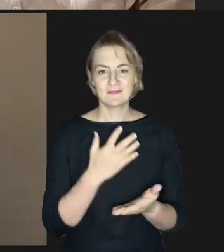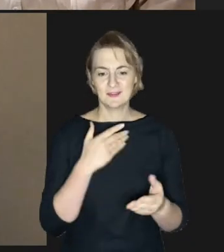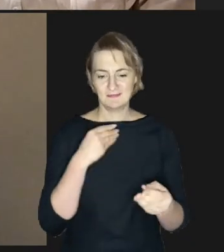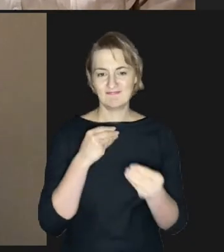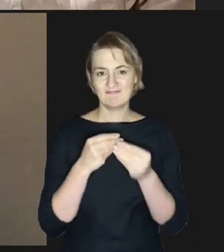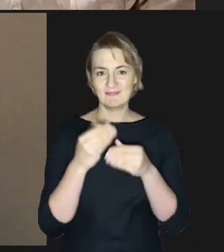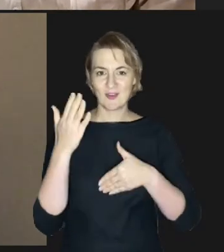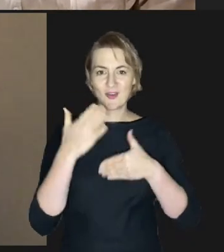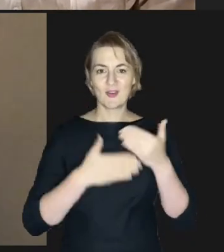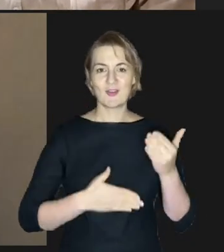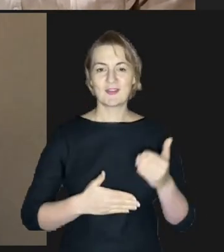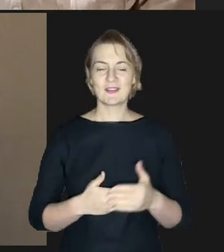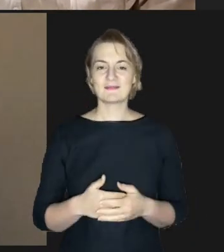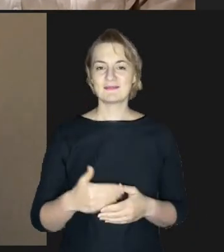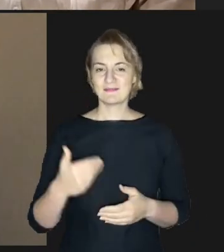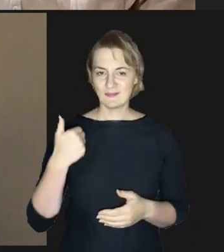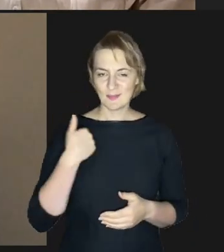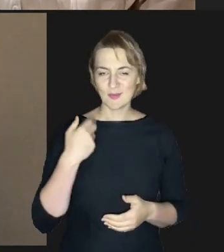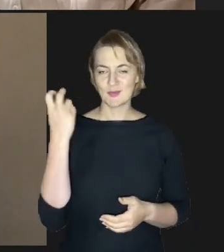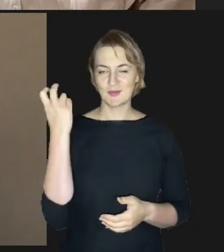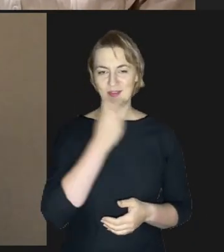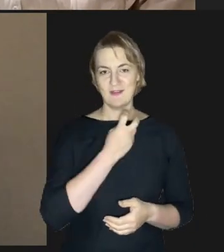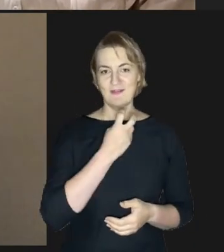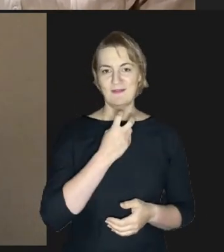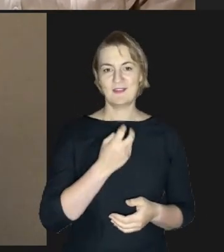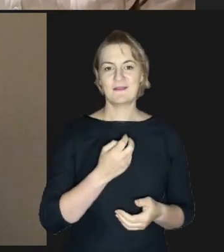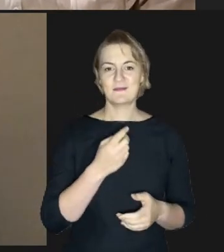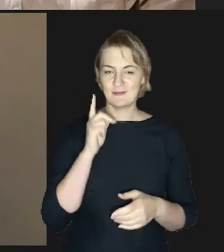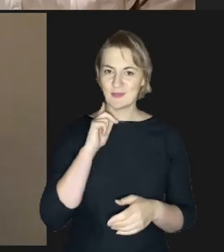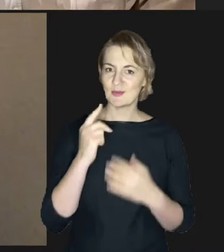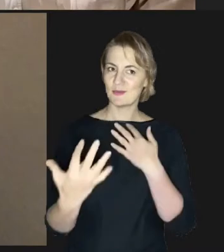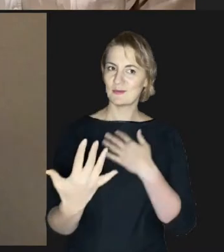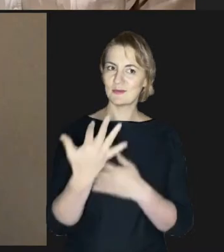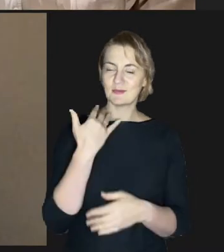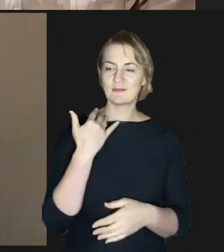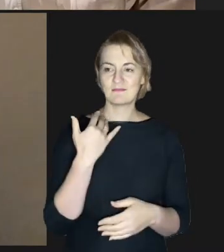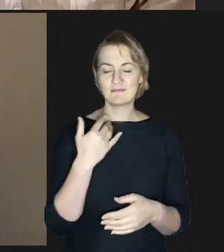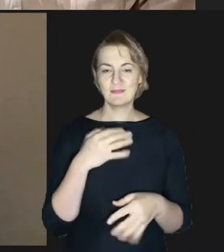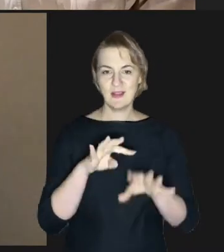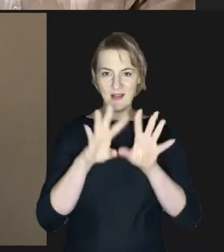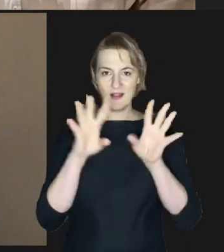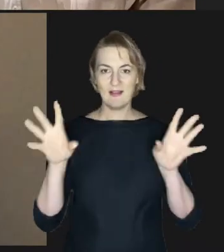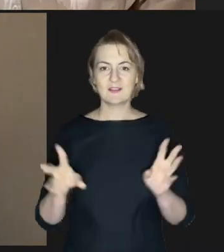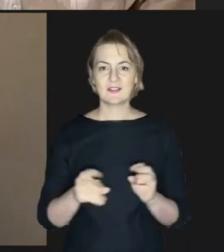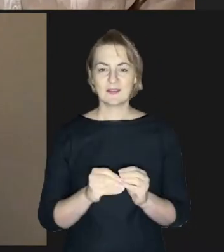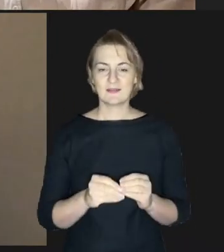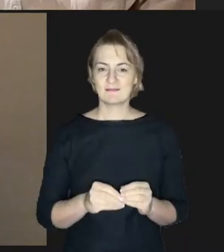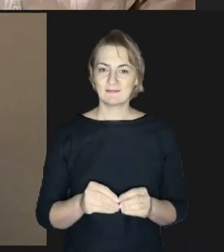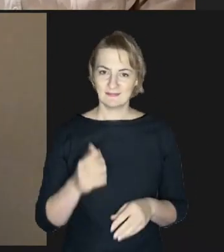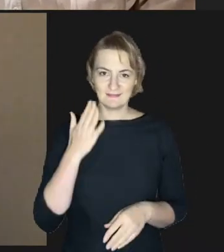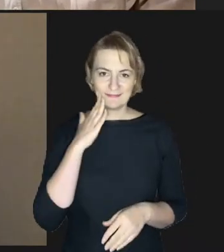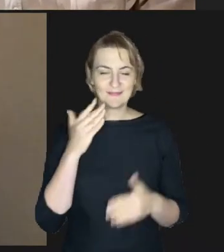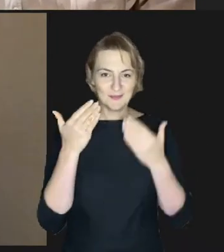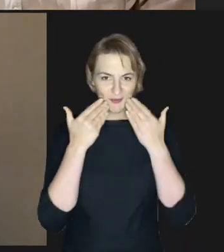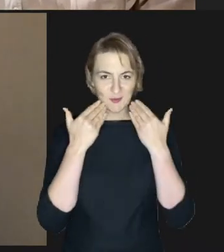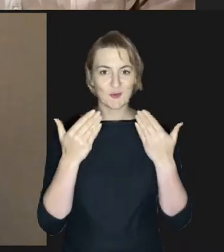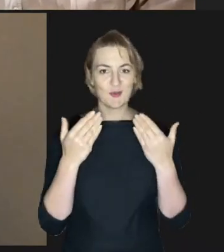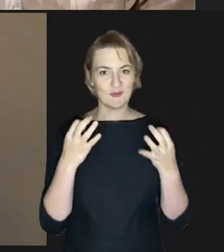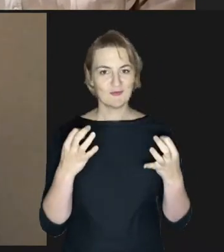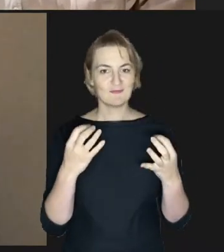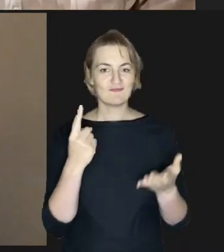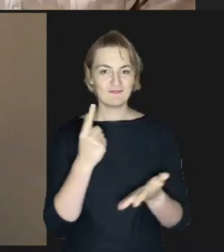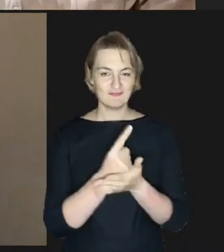był interesujący, inspirujący, ciekawy, myślę, dla nas wszystkich. Bardzo ci dziękujemy, że byłeś z